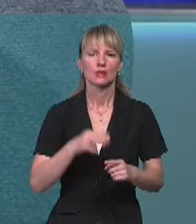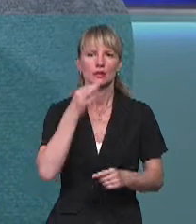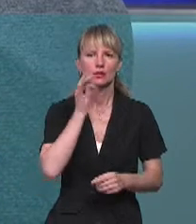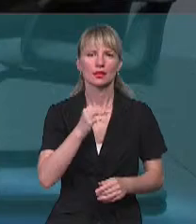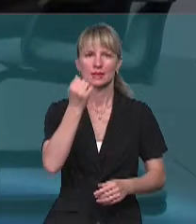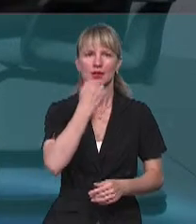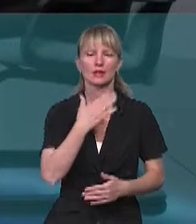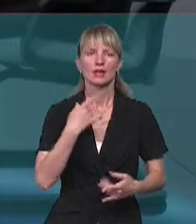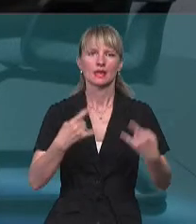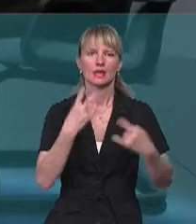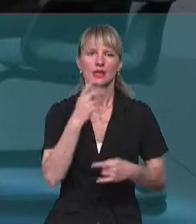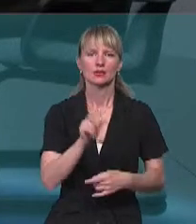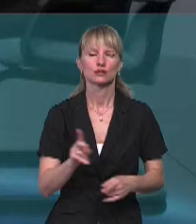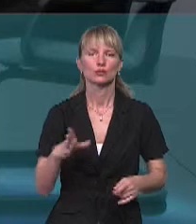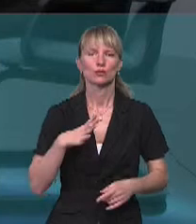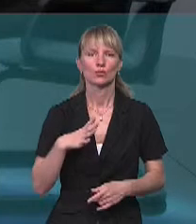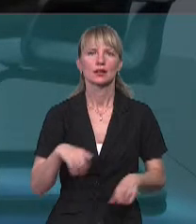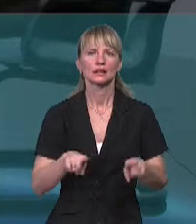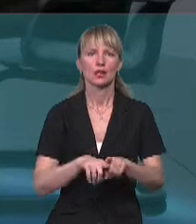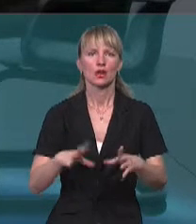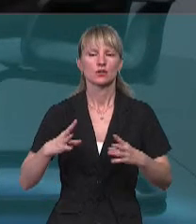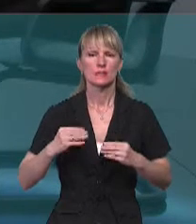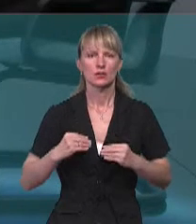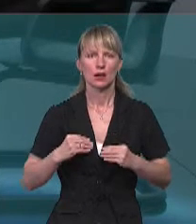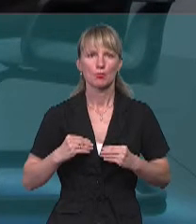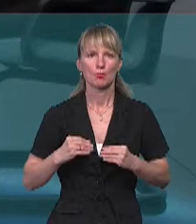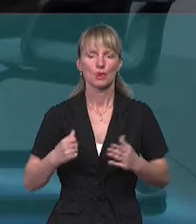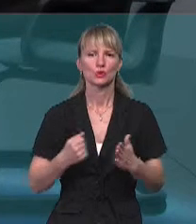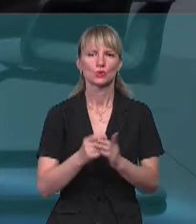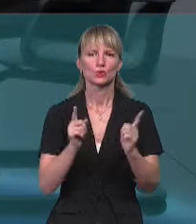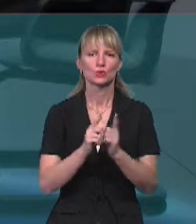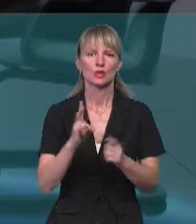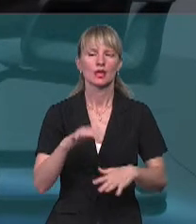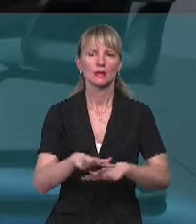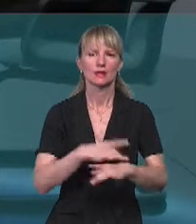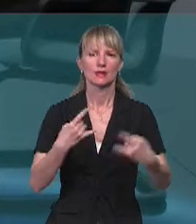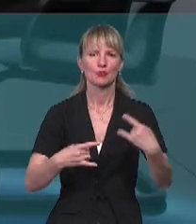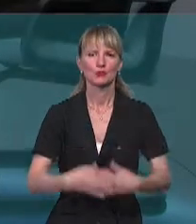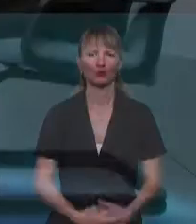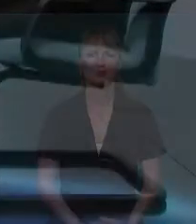І дякуємо нашим глядачам, що були також сьогодні з нами. До зустрічі на Суспільному!